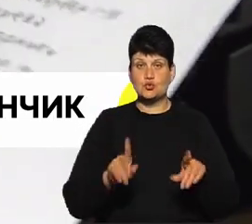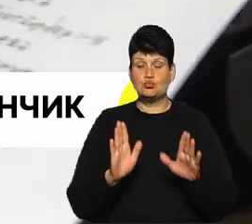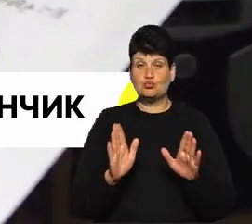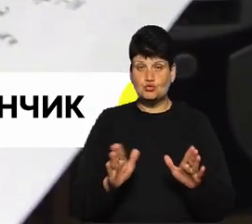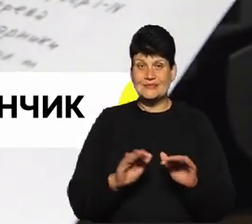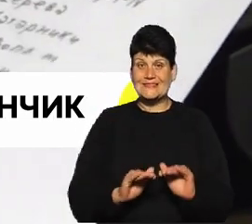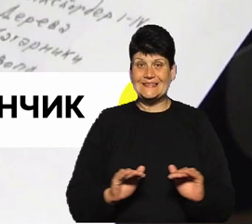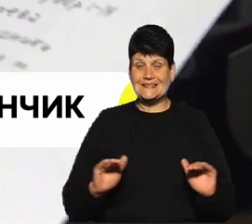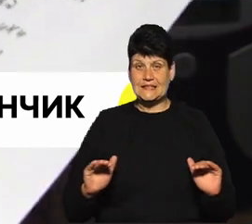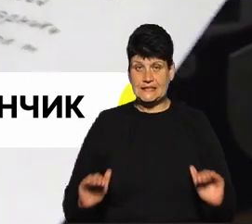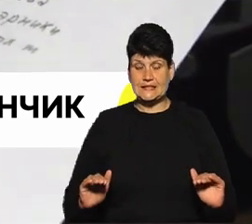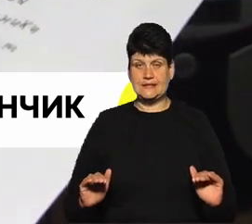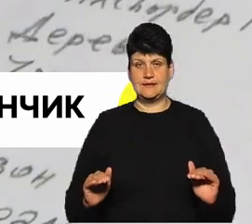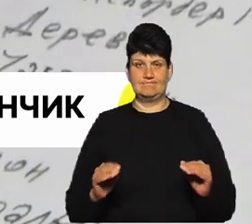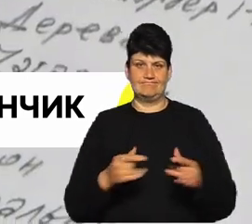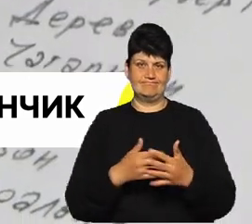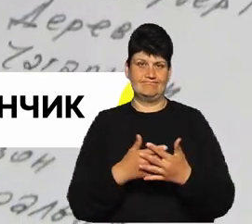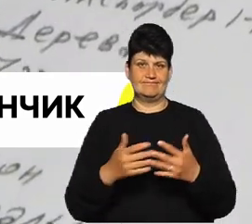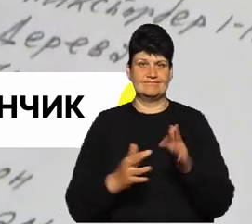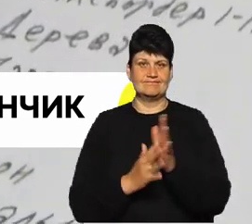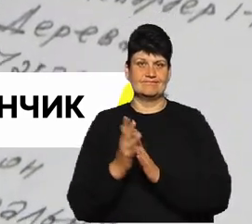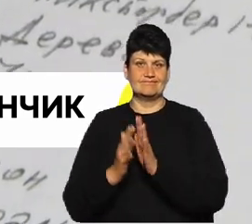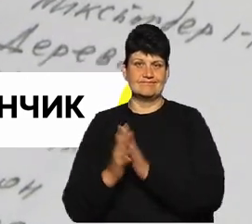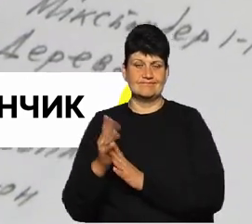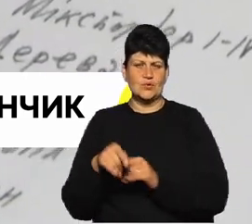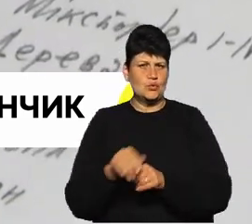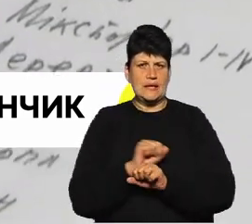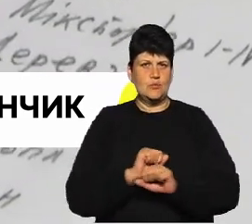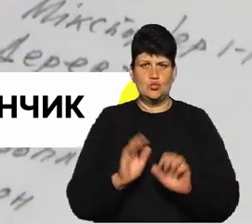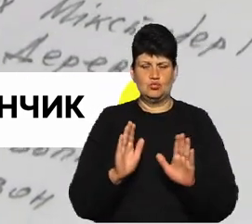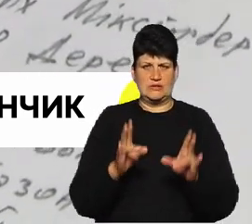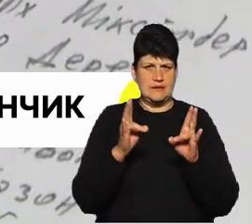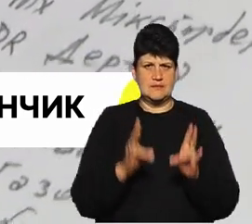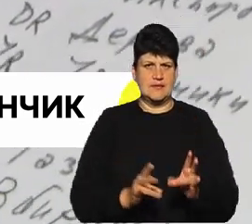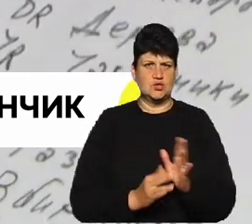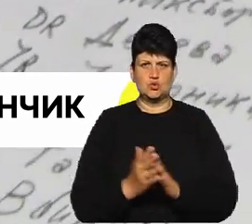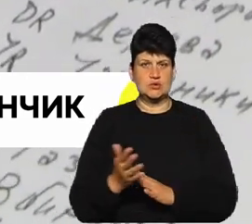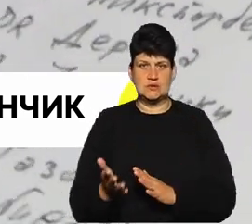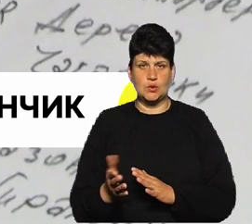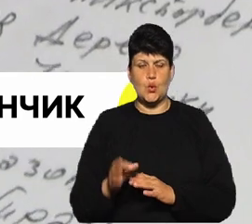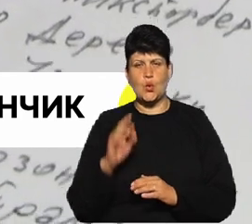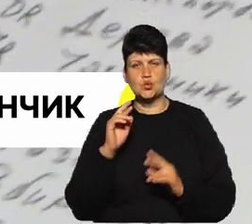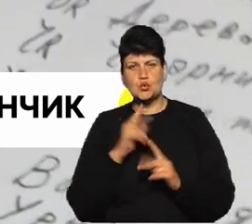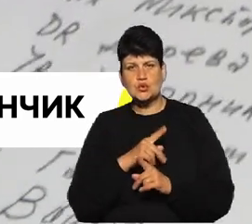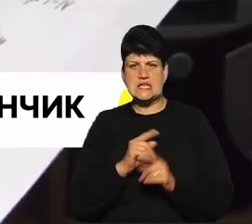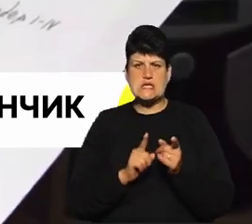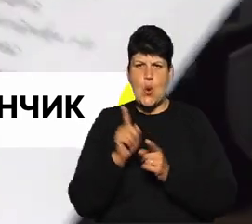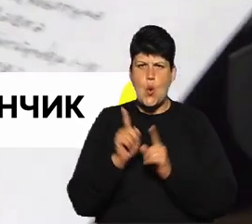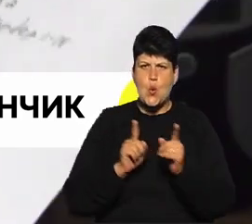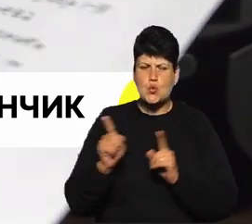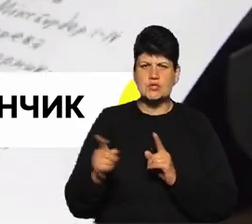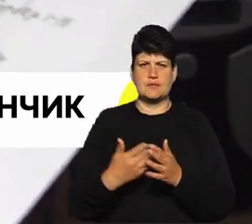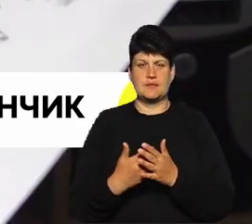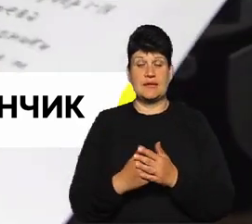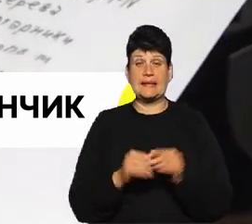діти, відповідний асортимент рослин. Тут не може бути небезпечних рослин, отруйних із колючками. Зосередився на